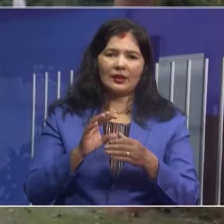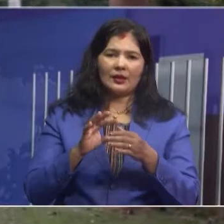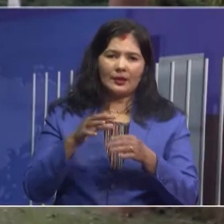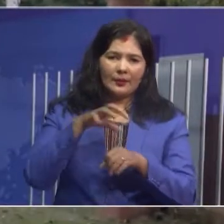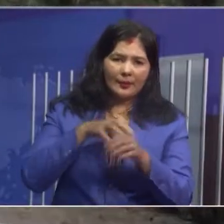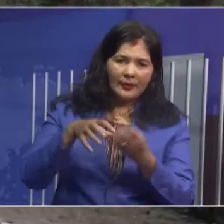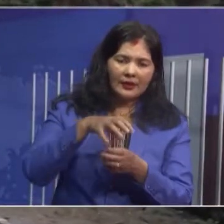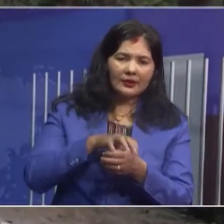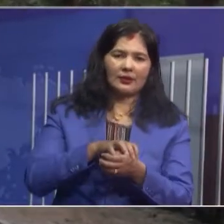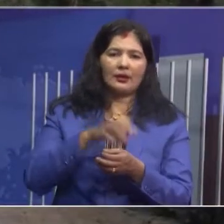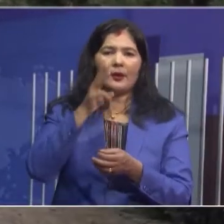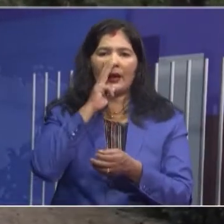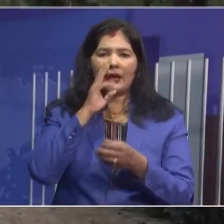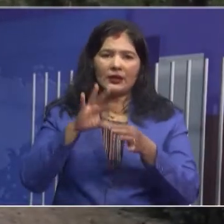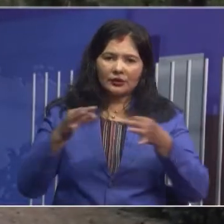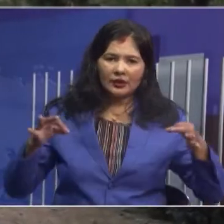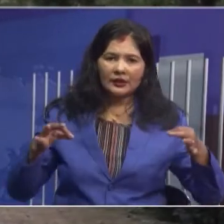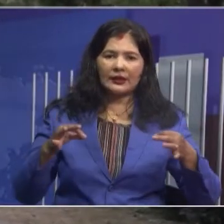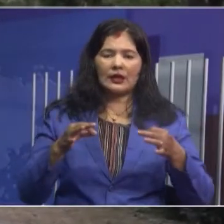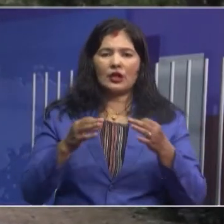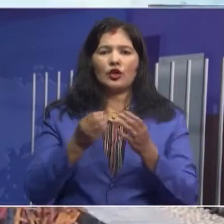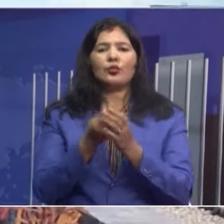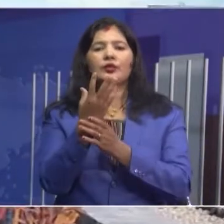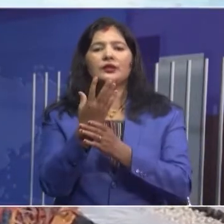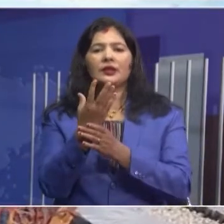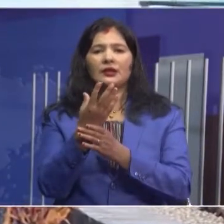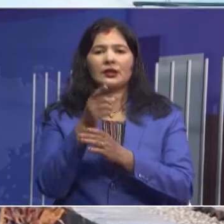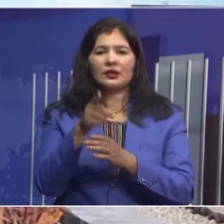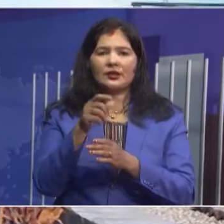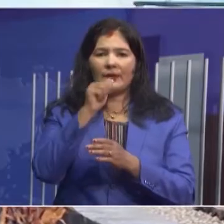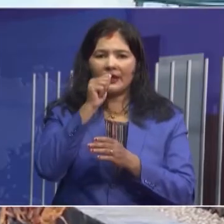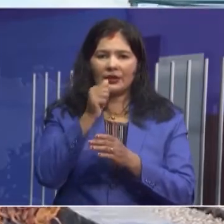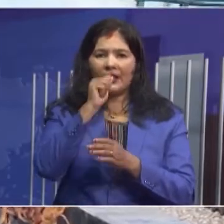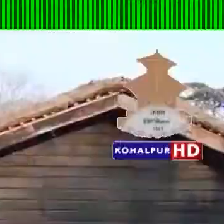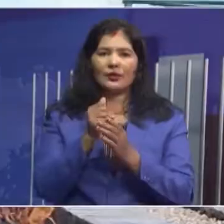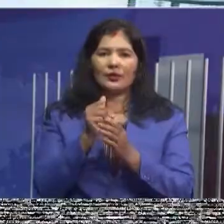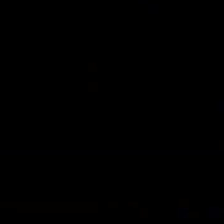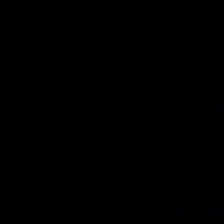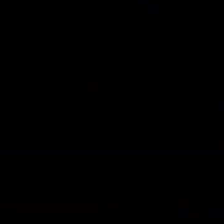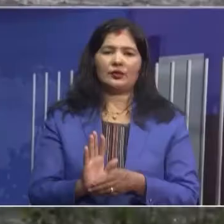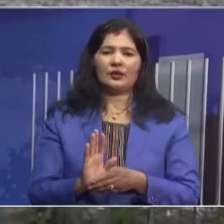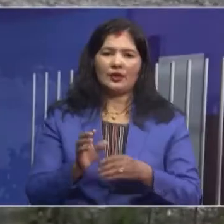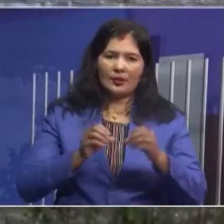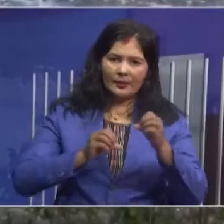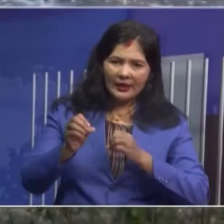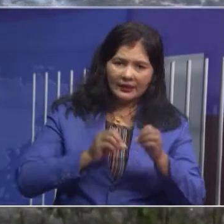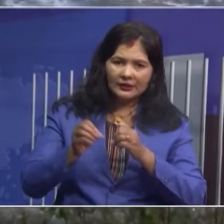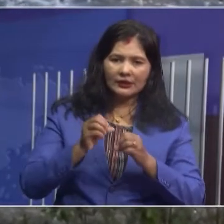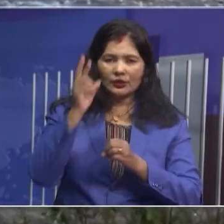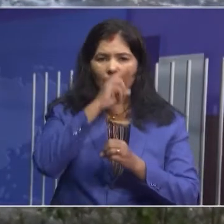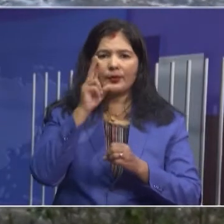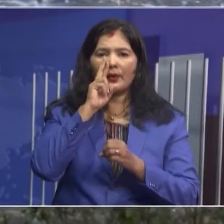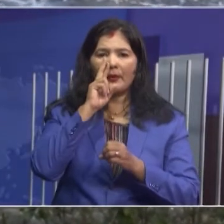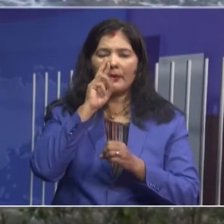स्तम्भ उत्तरतर्फको वाटिकाको बीचमा विश्राम स्थल त्यसै अगाडि पानीको फोहरा रहेको छ प्राकृतिक रूपमा यो पार्कको